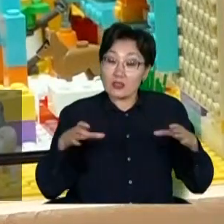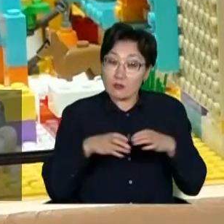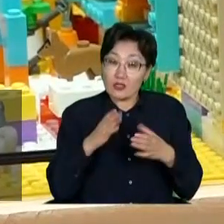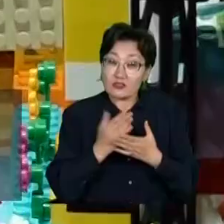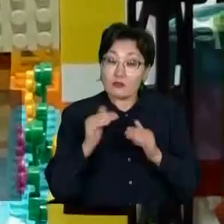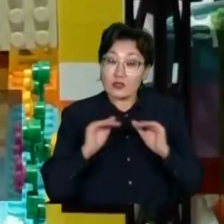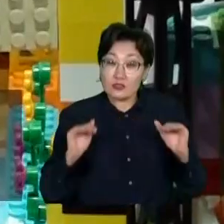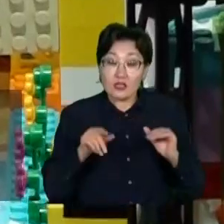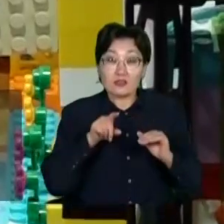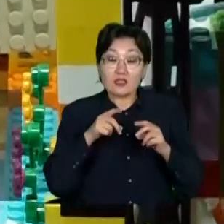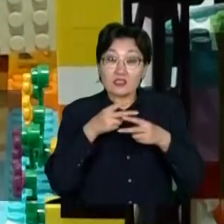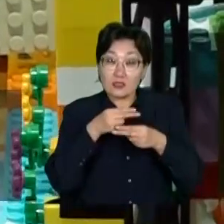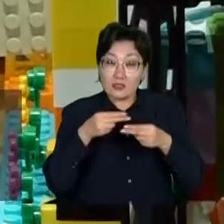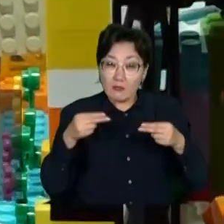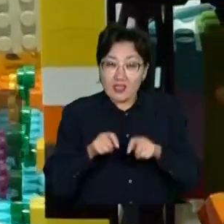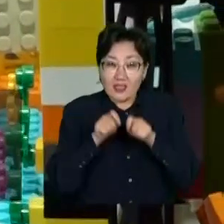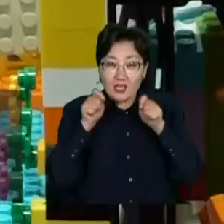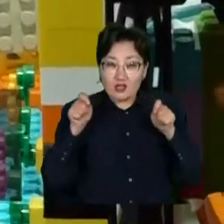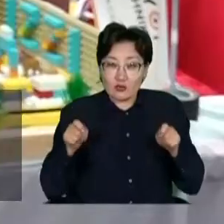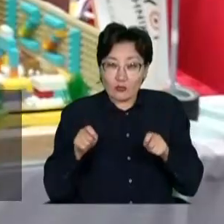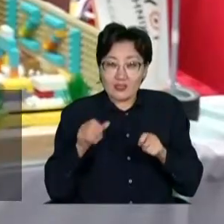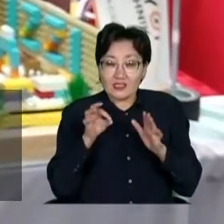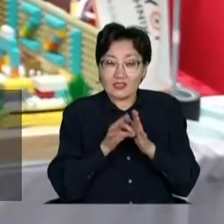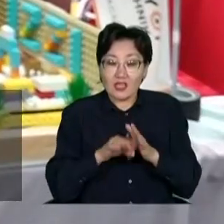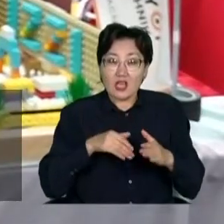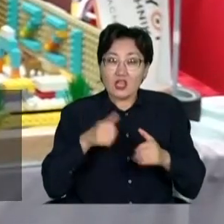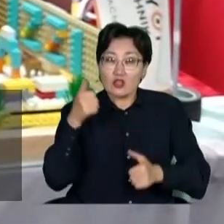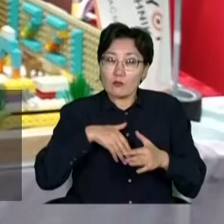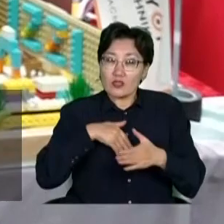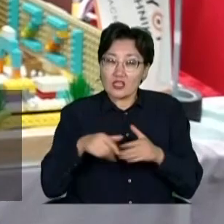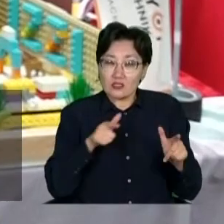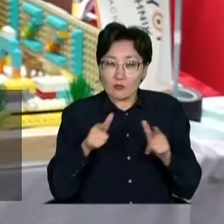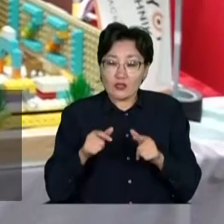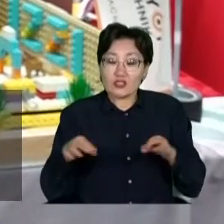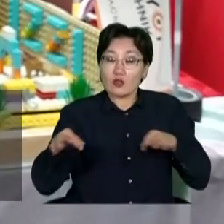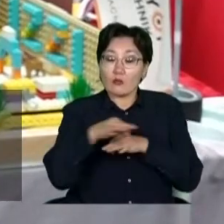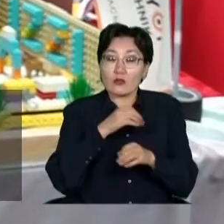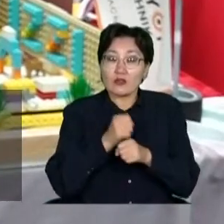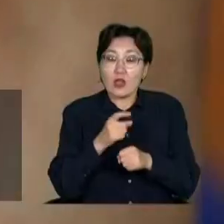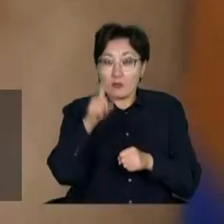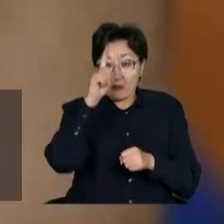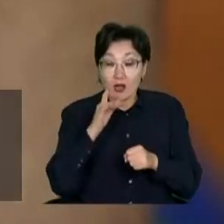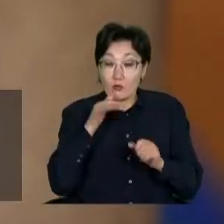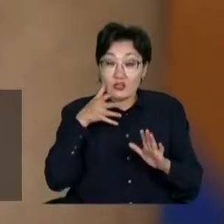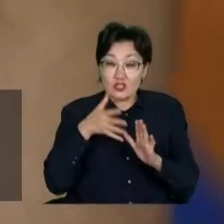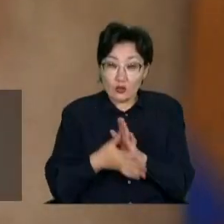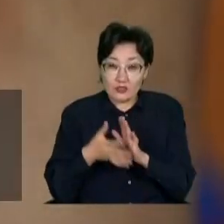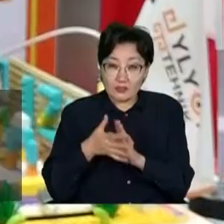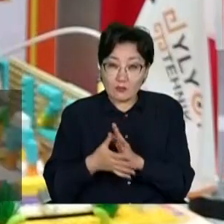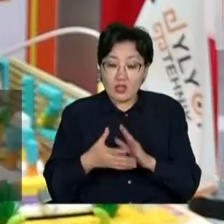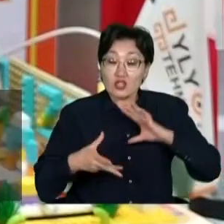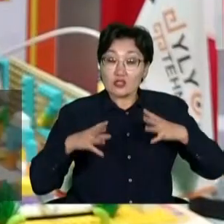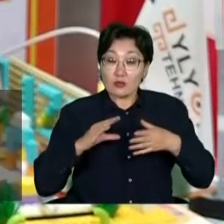Жеткіншектер тақырыпты ашу мақсатында жарысқа қызу дайындалған. Осы жобаны жасауға біздің бір айдай уақытымыз кетті жалпы.